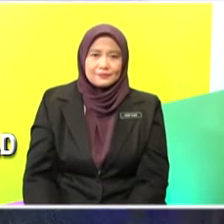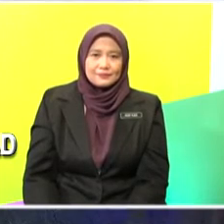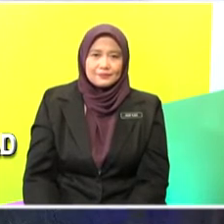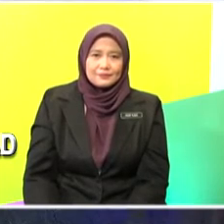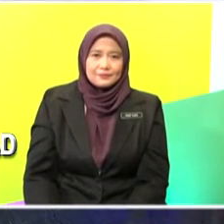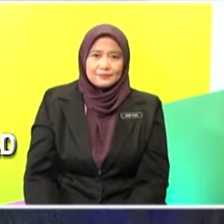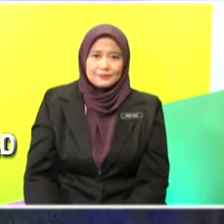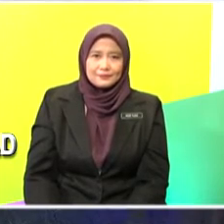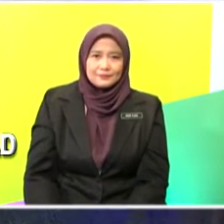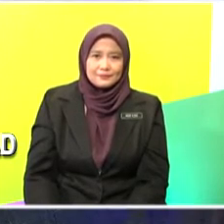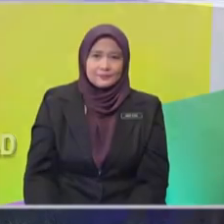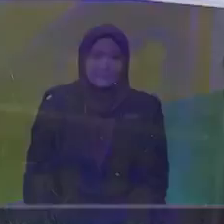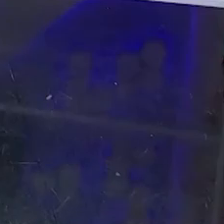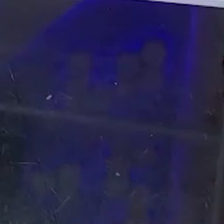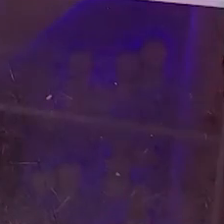slot prasekolah.